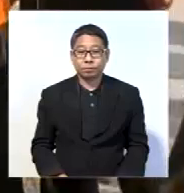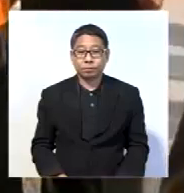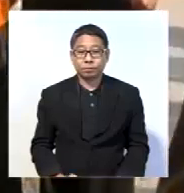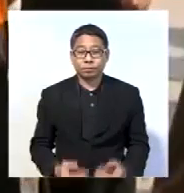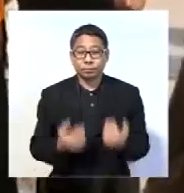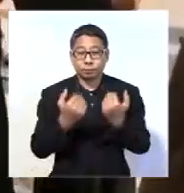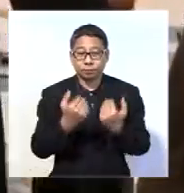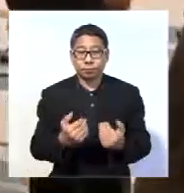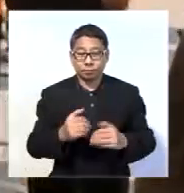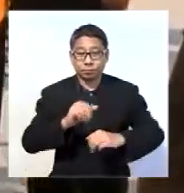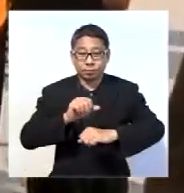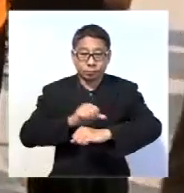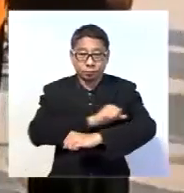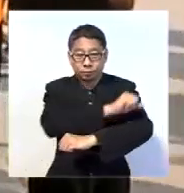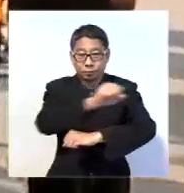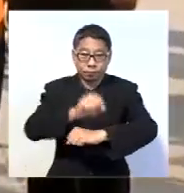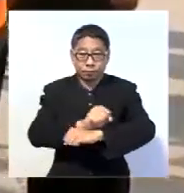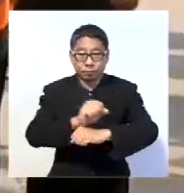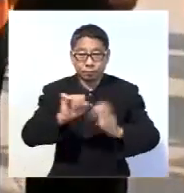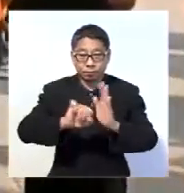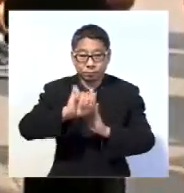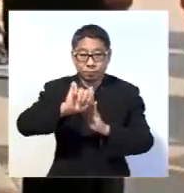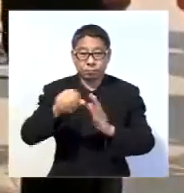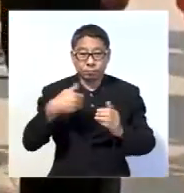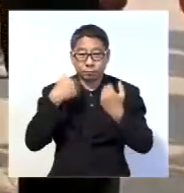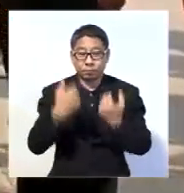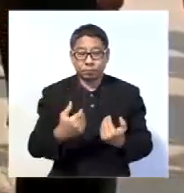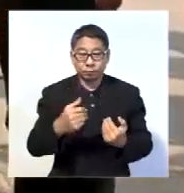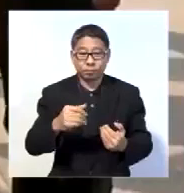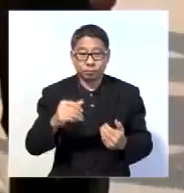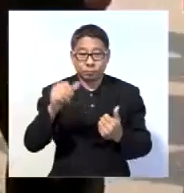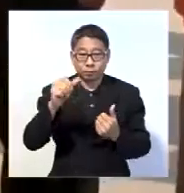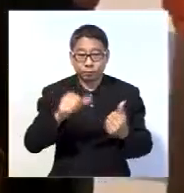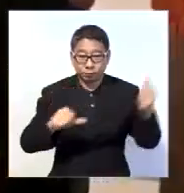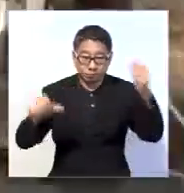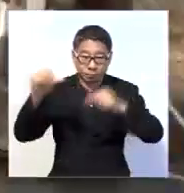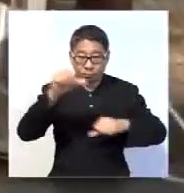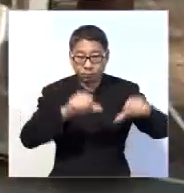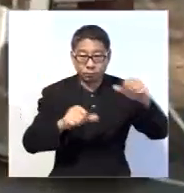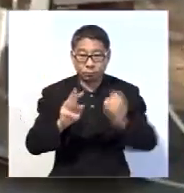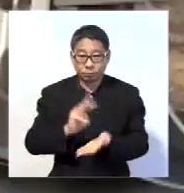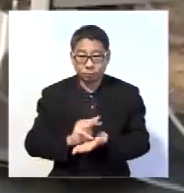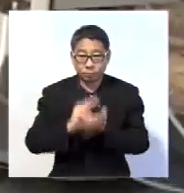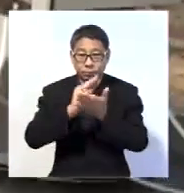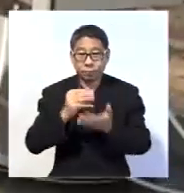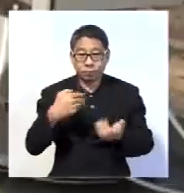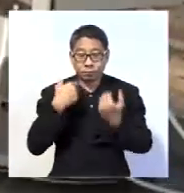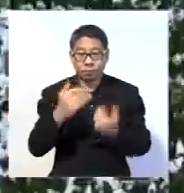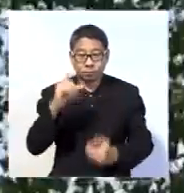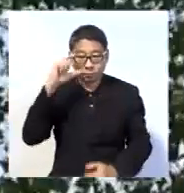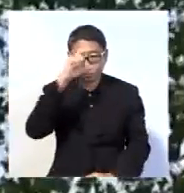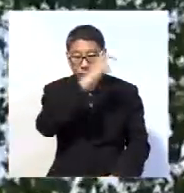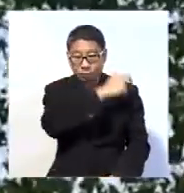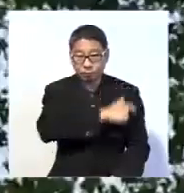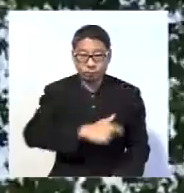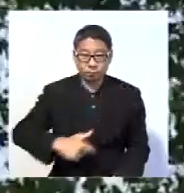ส่วนที่บริเวณลานประตูท่าแพอำเภอเมืองเชียงใหม่ได้มีการเดินเครื่องบำบัดอากาศของมูลนิธิราชประชานุเคราะห์